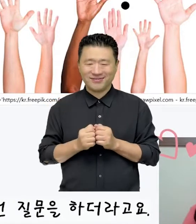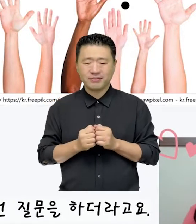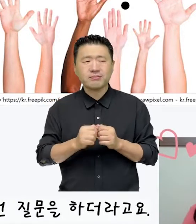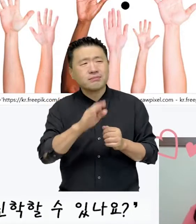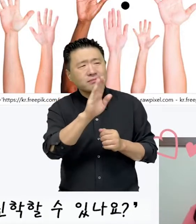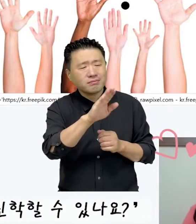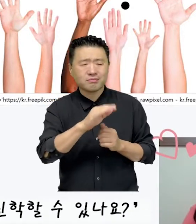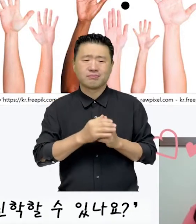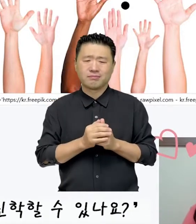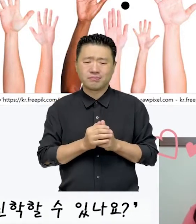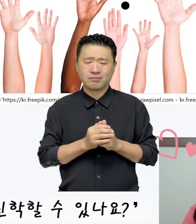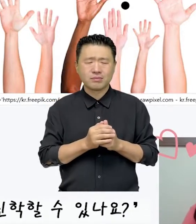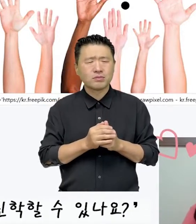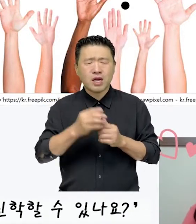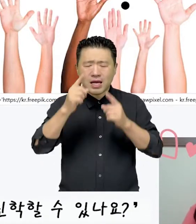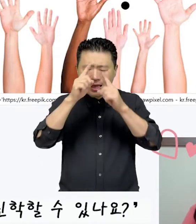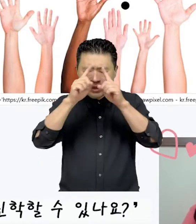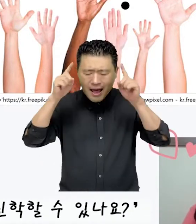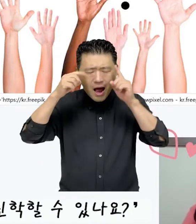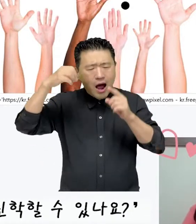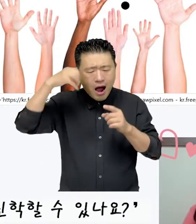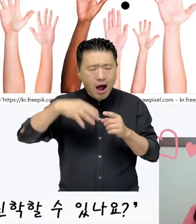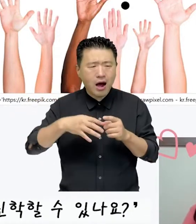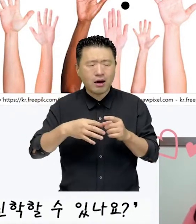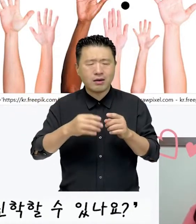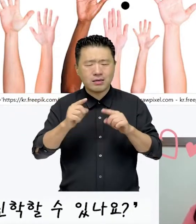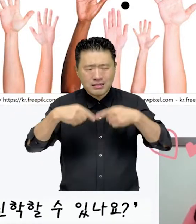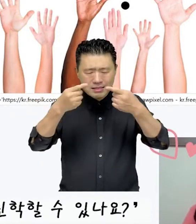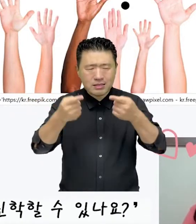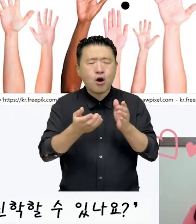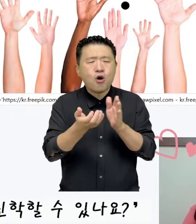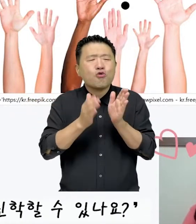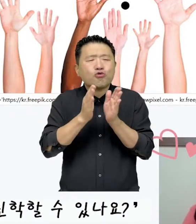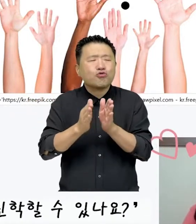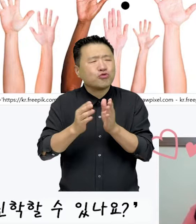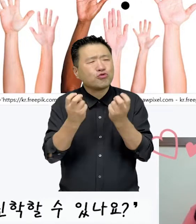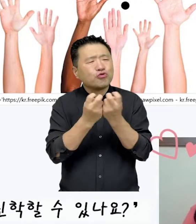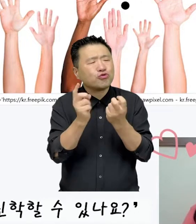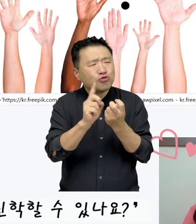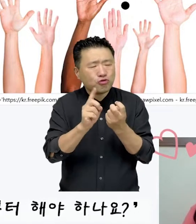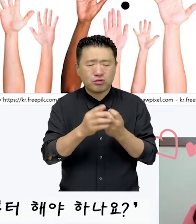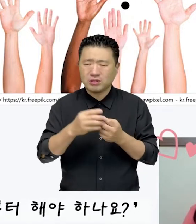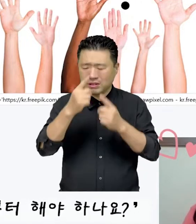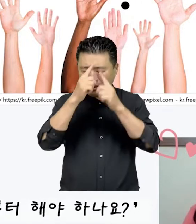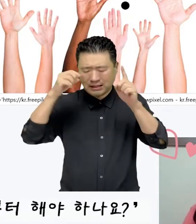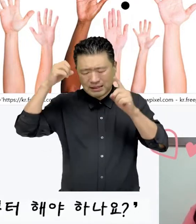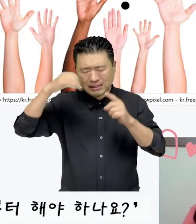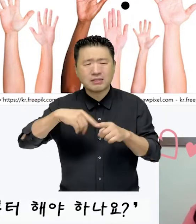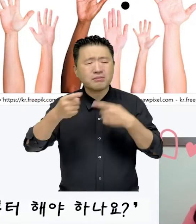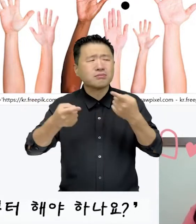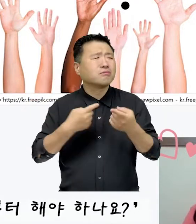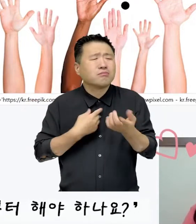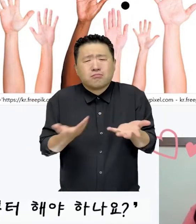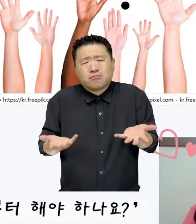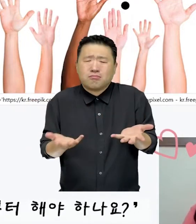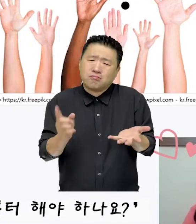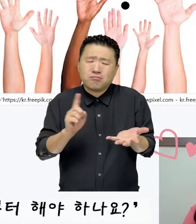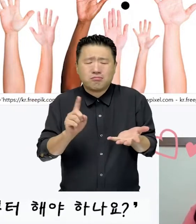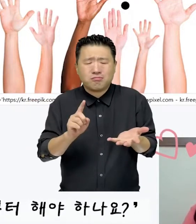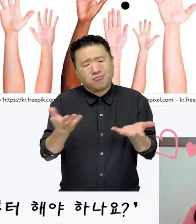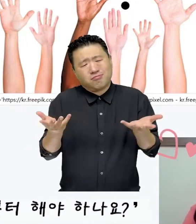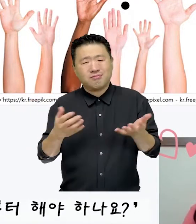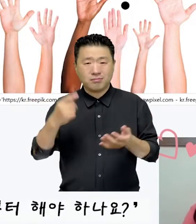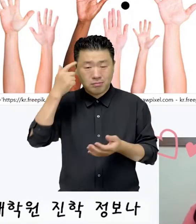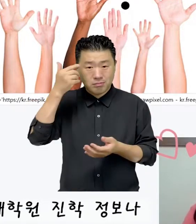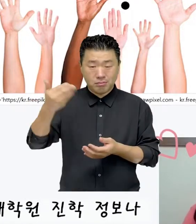하더라고요. 교수님, 어떻게 준비하면 대학원에 진학할 수 있나요? 대학원에 가고 싶은데 뭐부터 해야